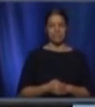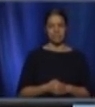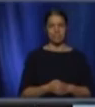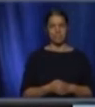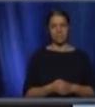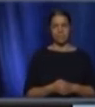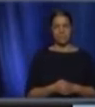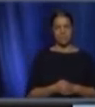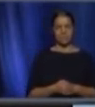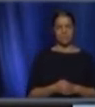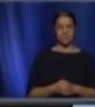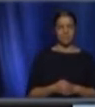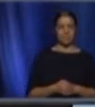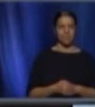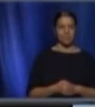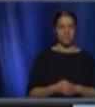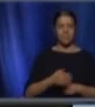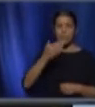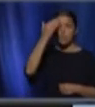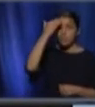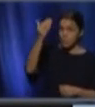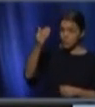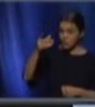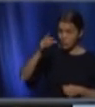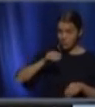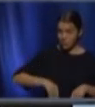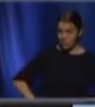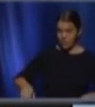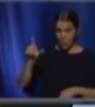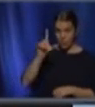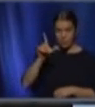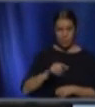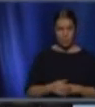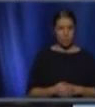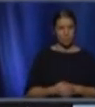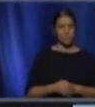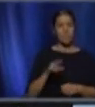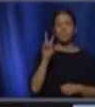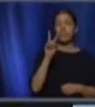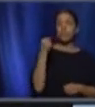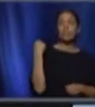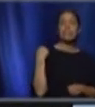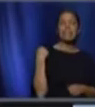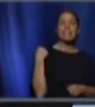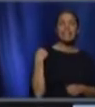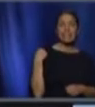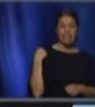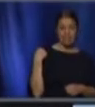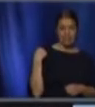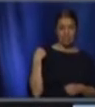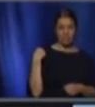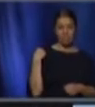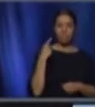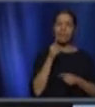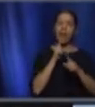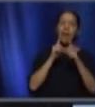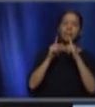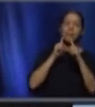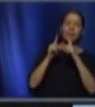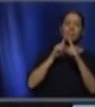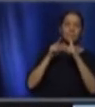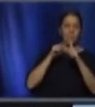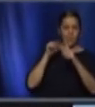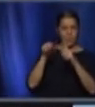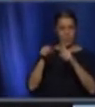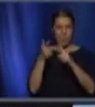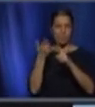Bonjour, M. Legault. Lors d'une entrevue vendredi, vous évoquiez le nombre de 500 cas pour la réouverture des bars, des restaurants, des gyms. Alors, est-ce que c'est